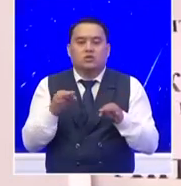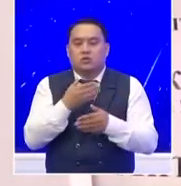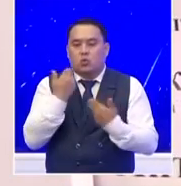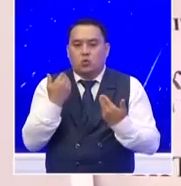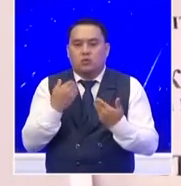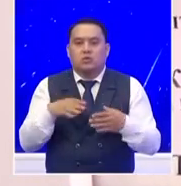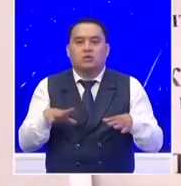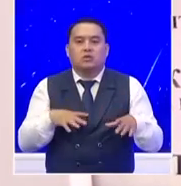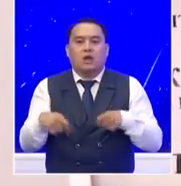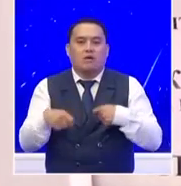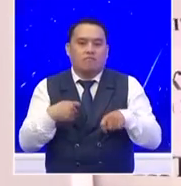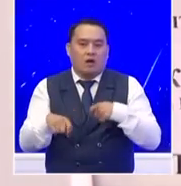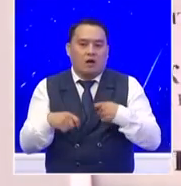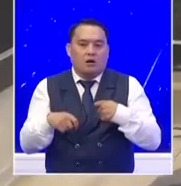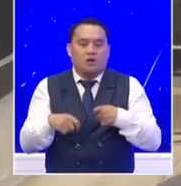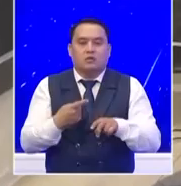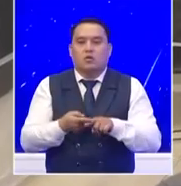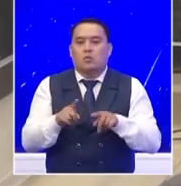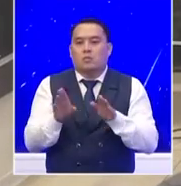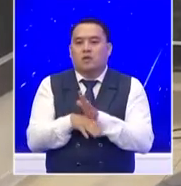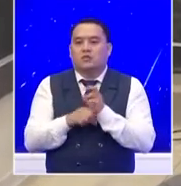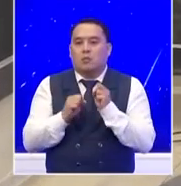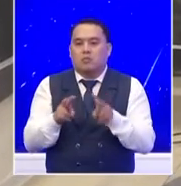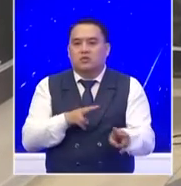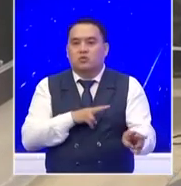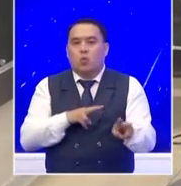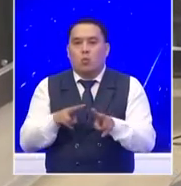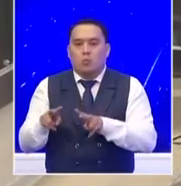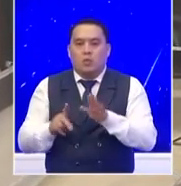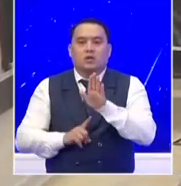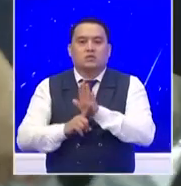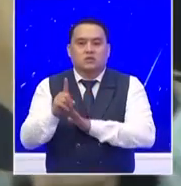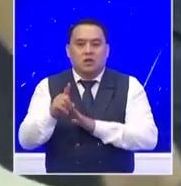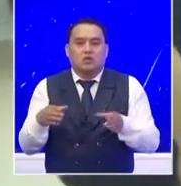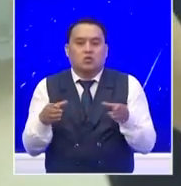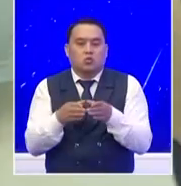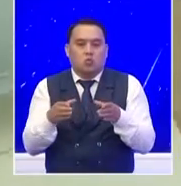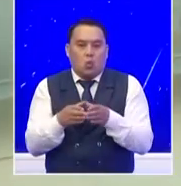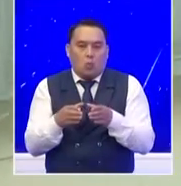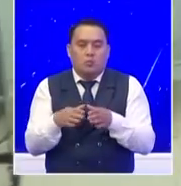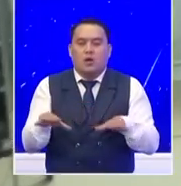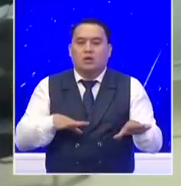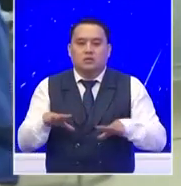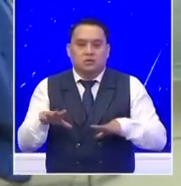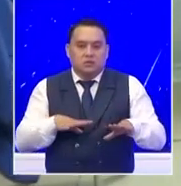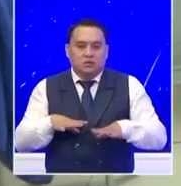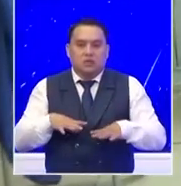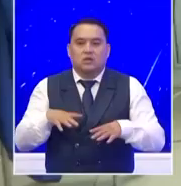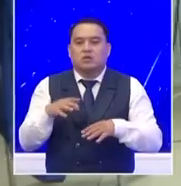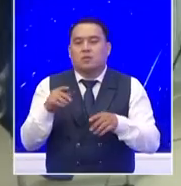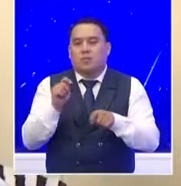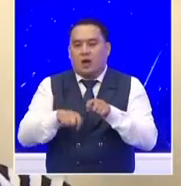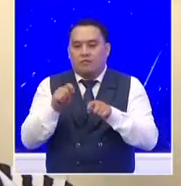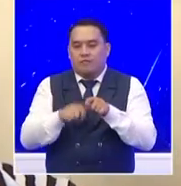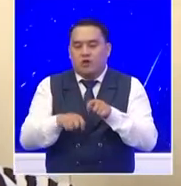Тауарлар мен көрсетілетін қызметтердің сапасы мен қауіпсіздігін бақылау басқарма өкілдері бастаған топ сауда орталықтар, базарлар мен салондарды тексерді. Рейд